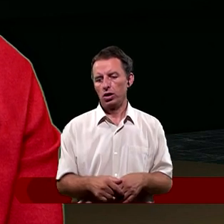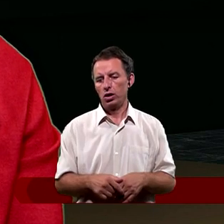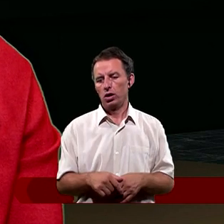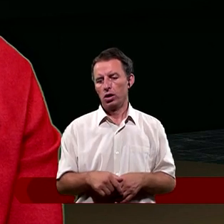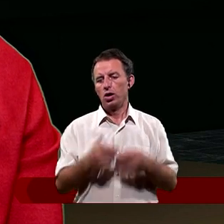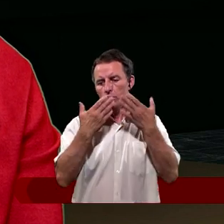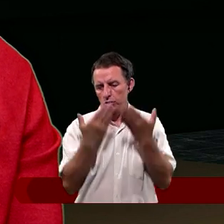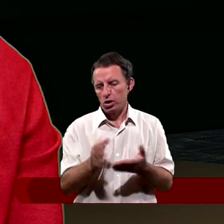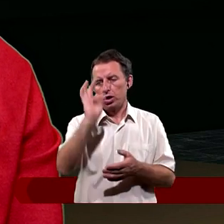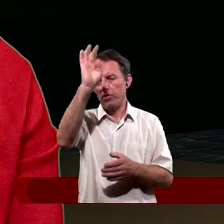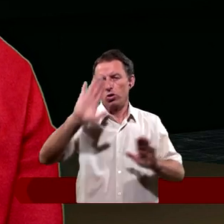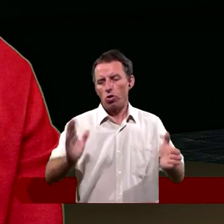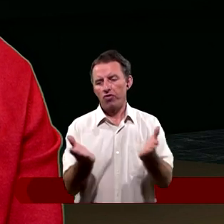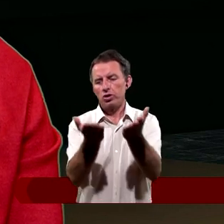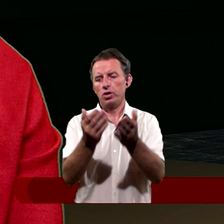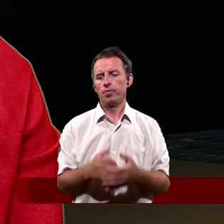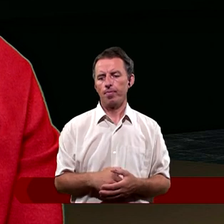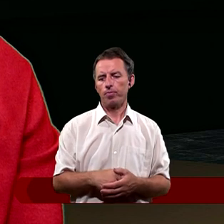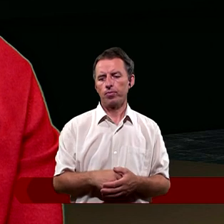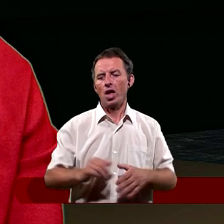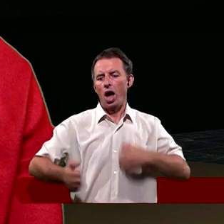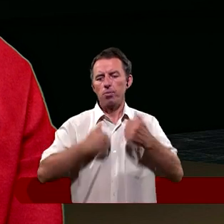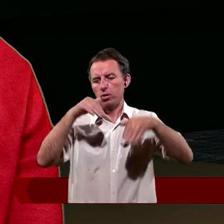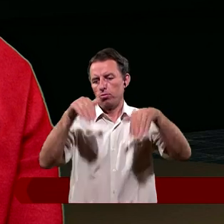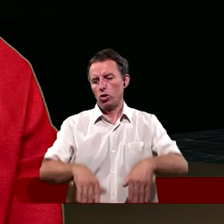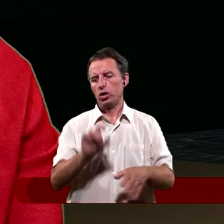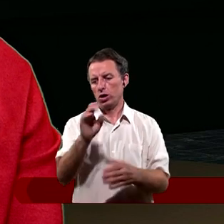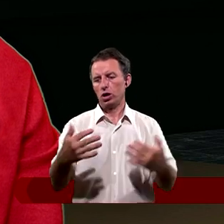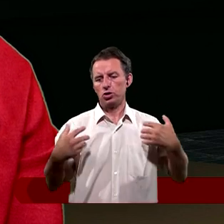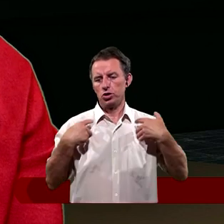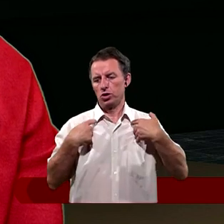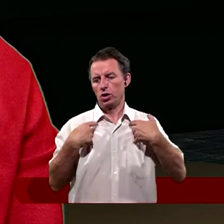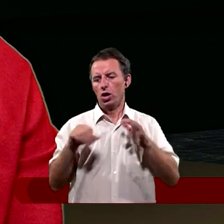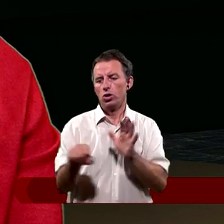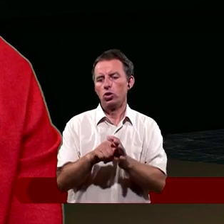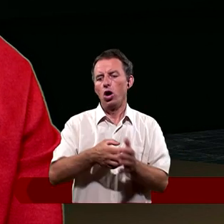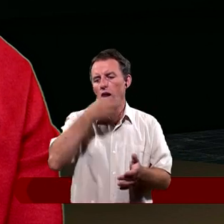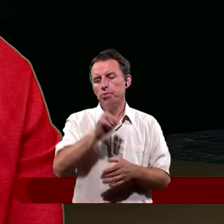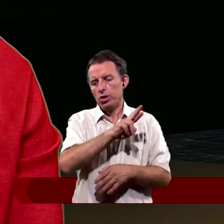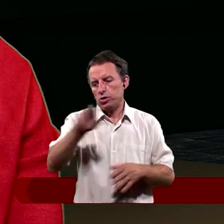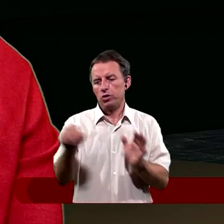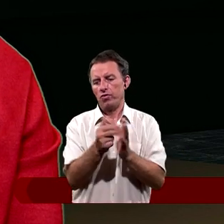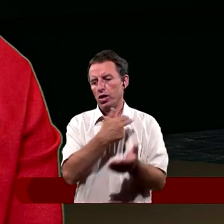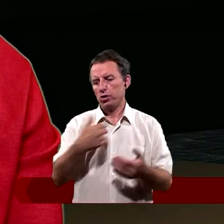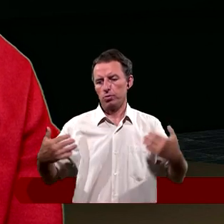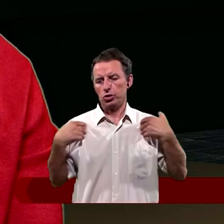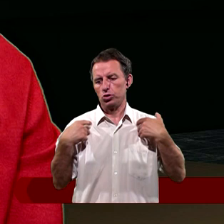to dzięki swojej ofierze, żebyśmy mogli dążyć do lepszych rzeczy w naszym